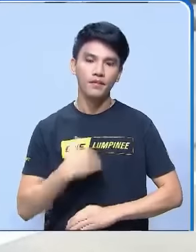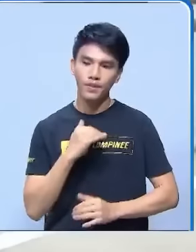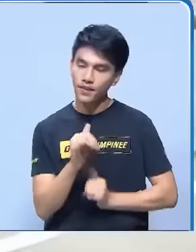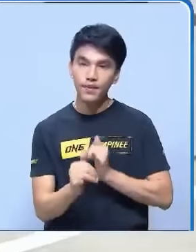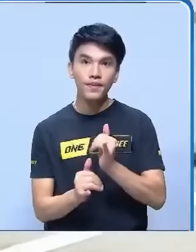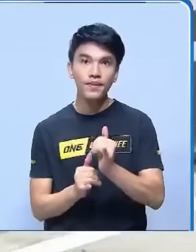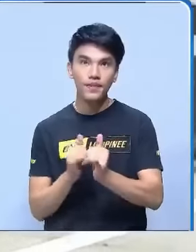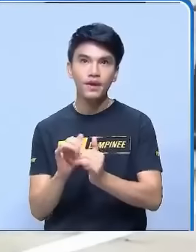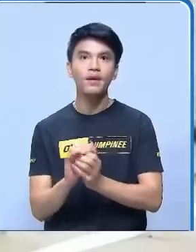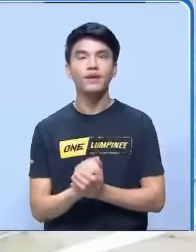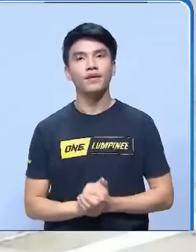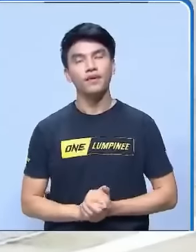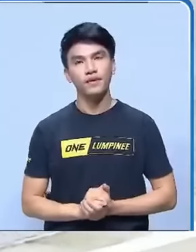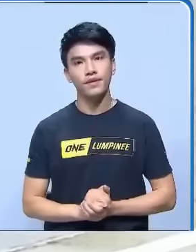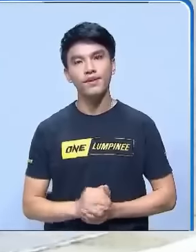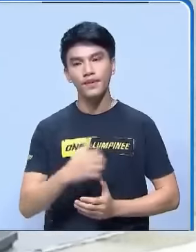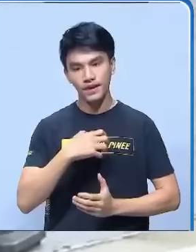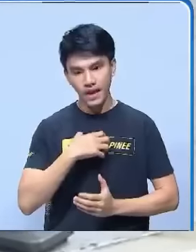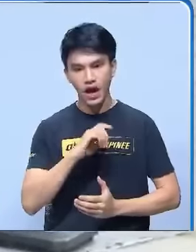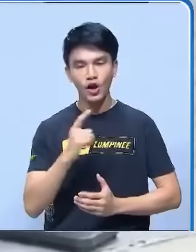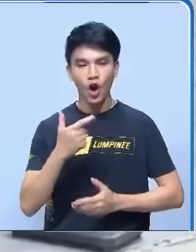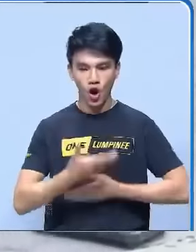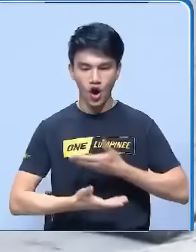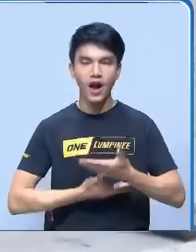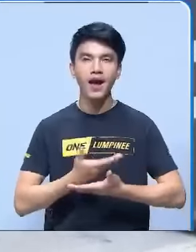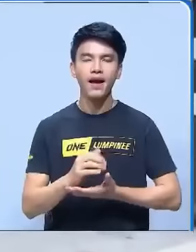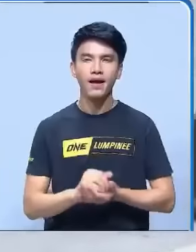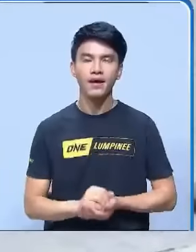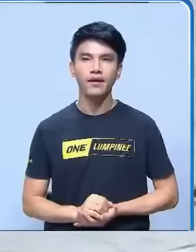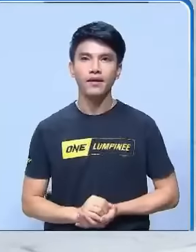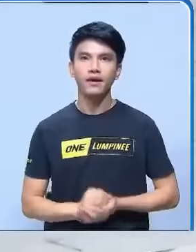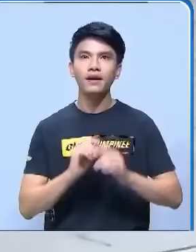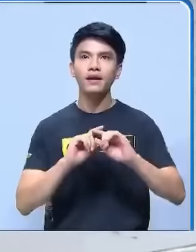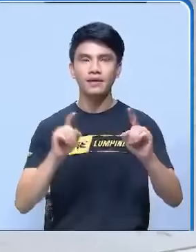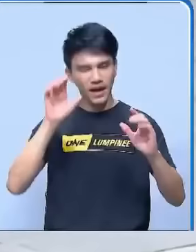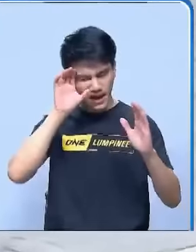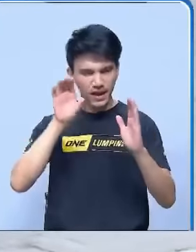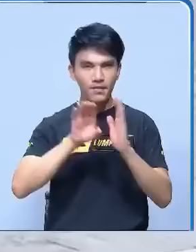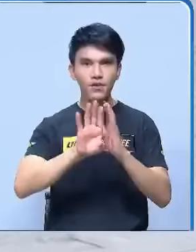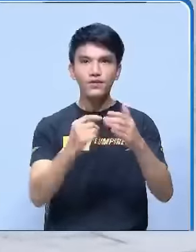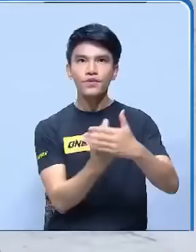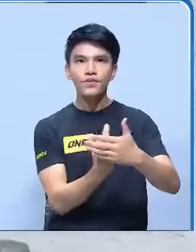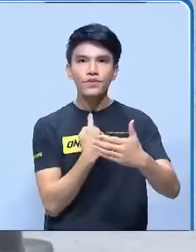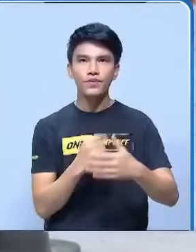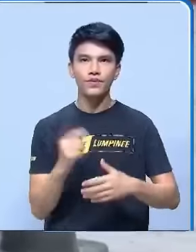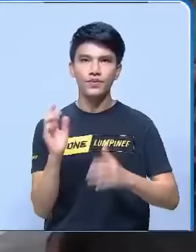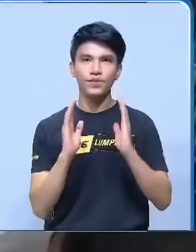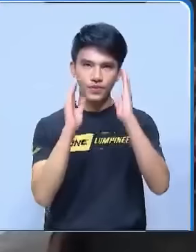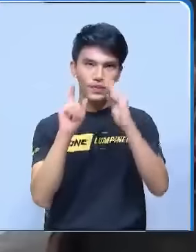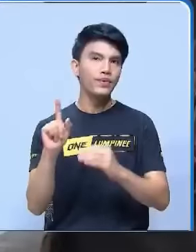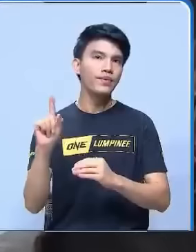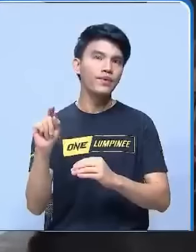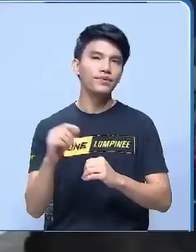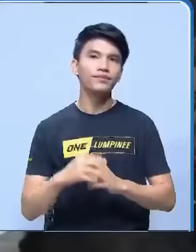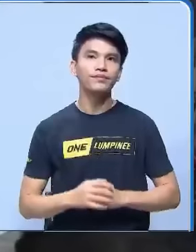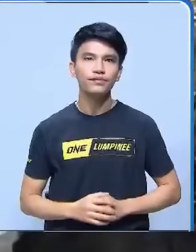จากทั่วทุกสารทิศเลยเพื่อจะนำทองมาขายคืนนะคะแต่นี่เป็นภาพของตัวแทนผู้เสียหาย20คนนะคะ